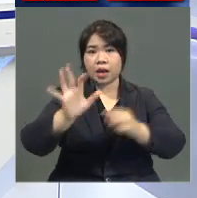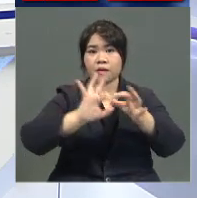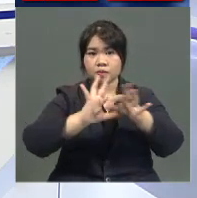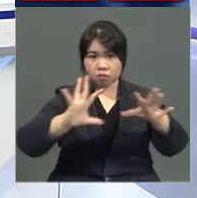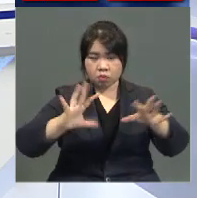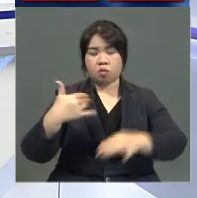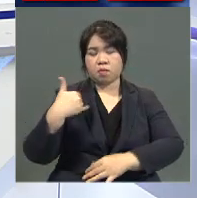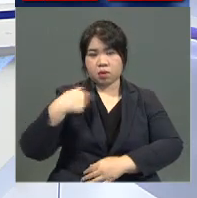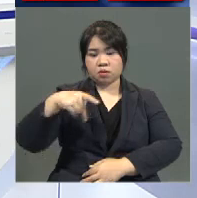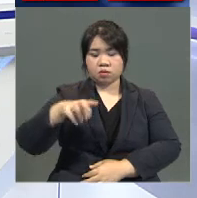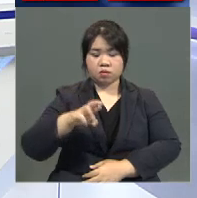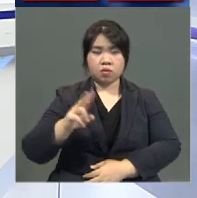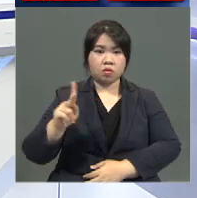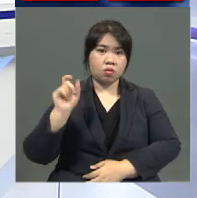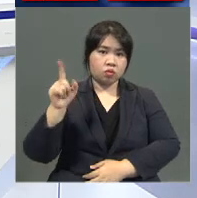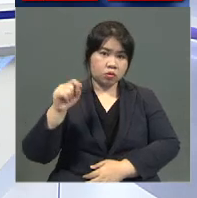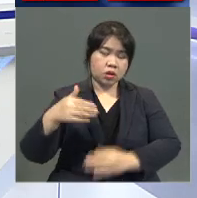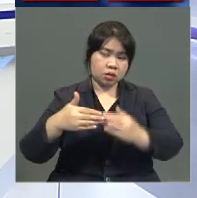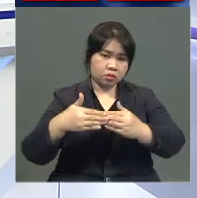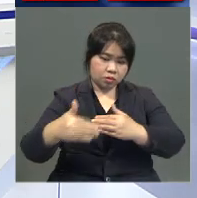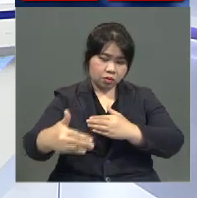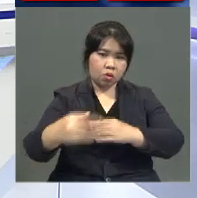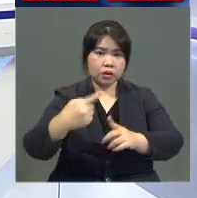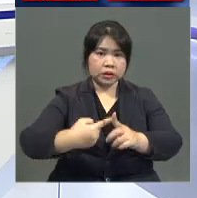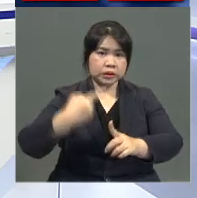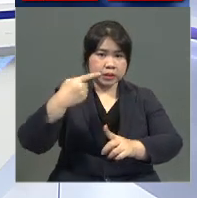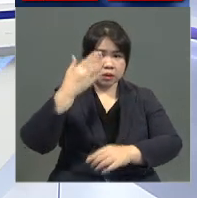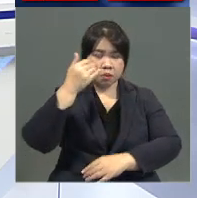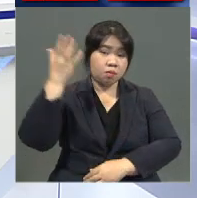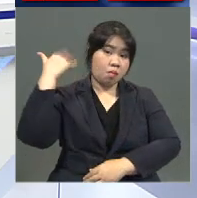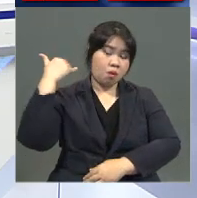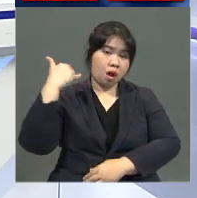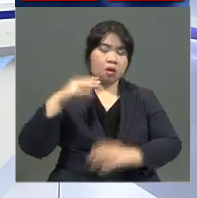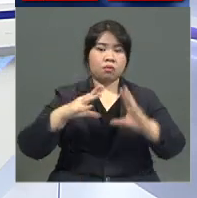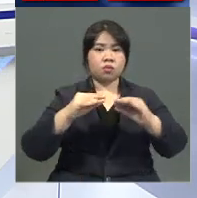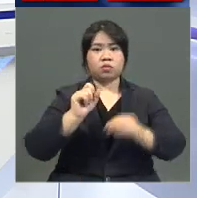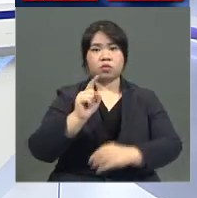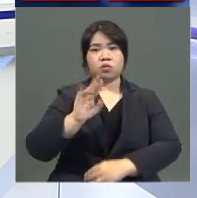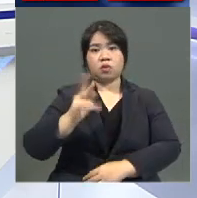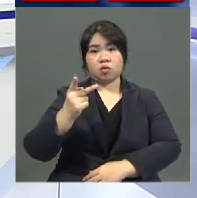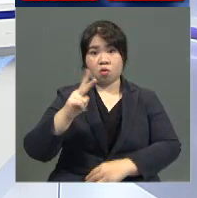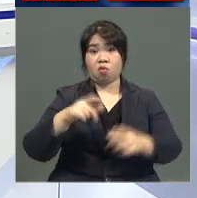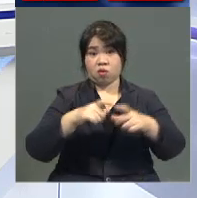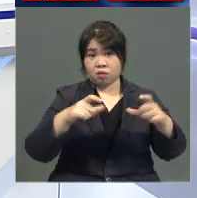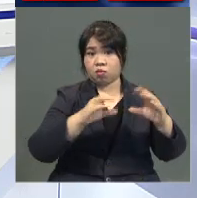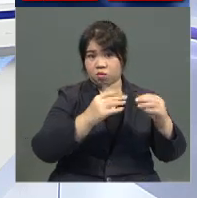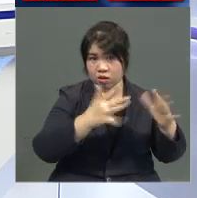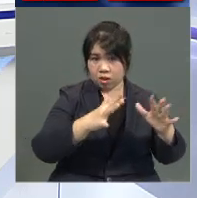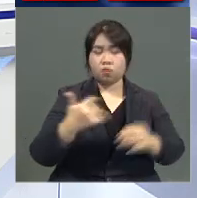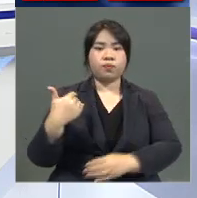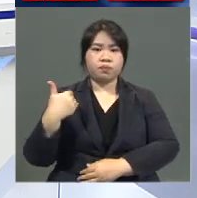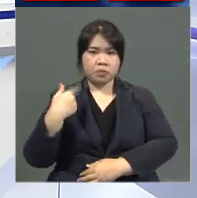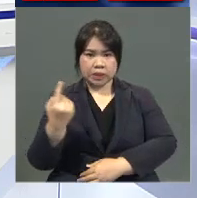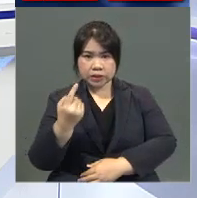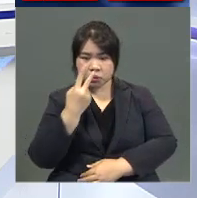การพิจารณาต่อพรกฉุกเฉินต่อไปอีก1เดือนหลังจากเมื่อวานนี้ผ่านที่ประชุมสบคชุดใหญ่แล้วแต่ว่ามีอีก1เรื่องหลาย